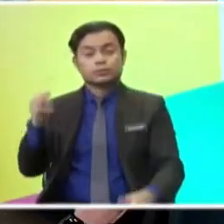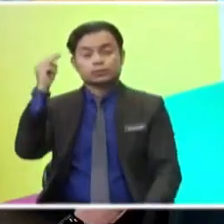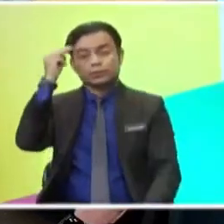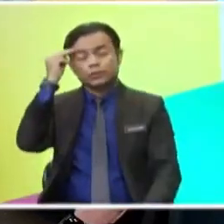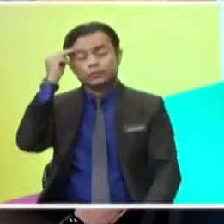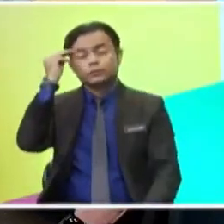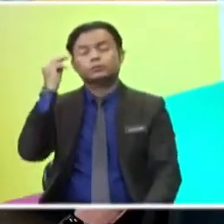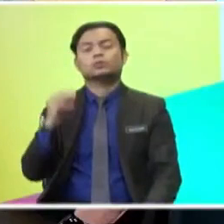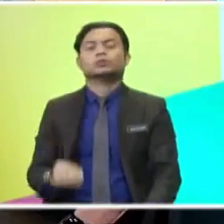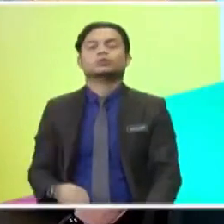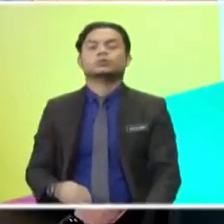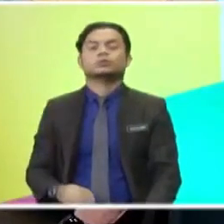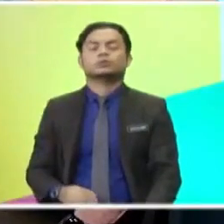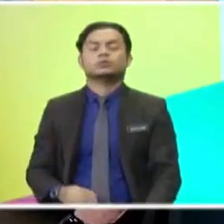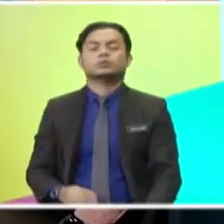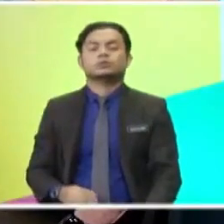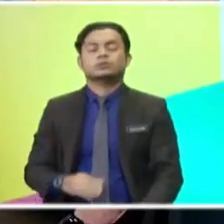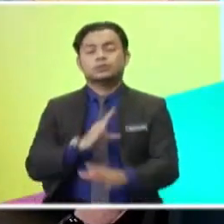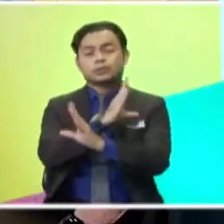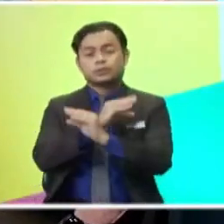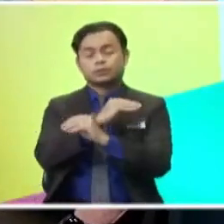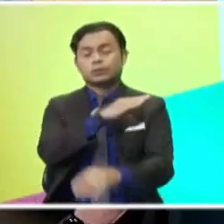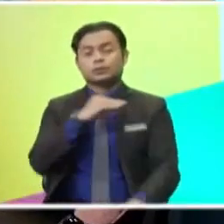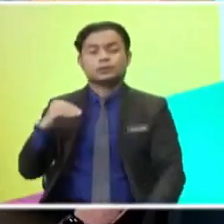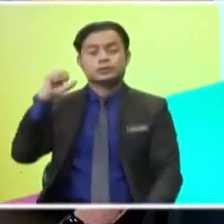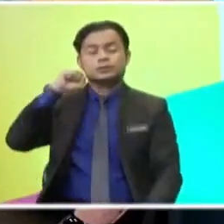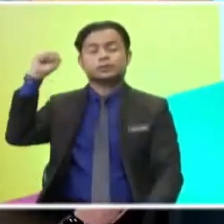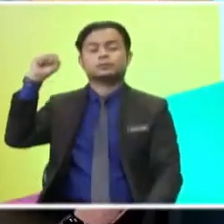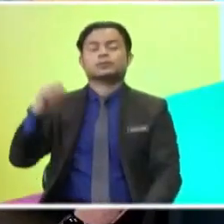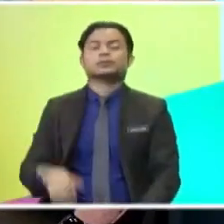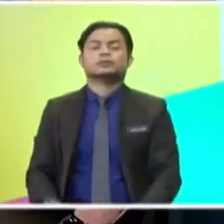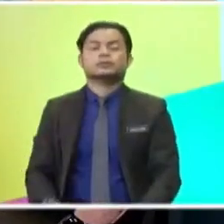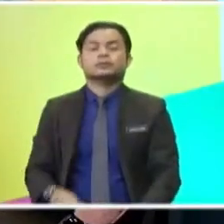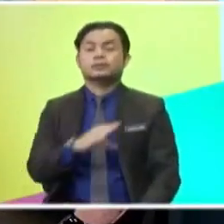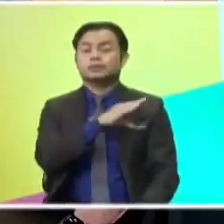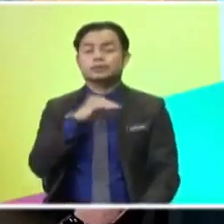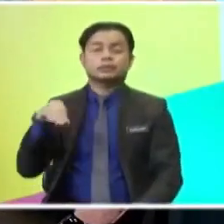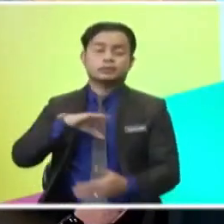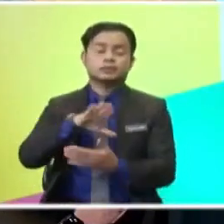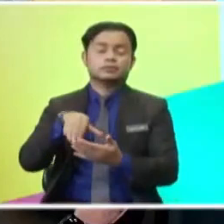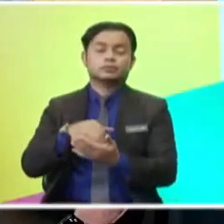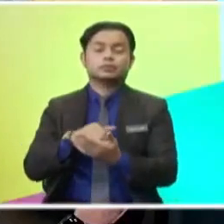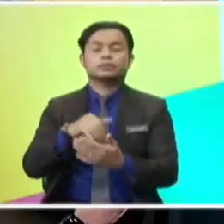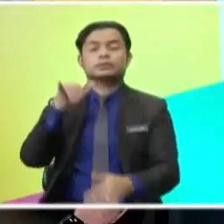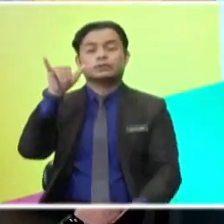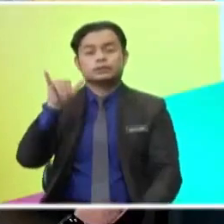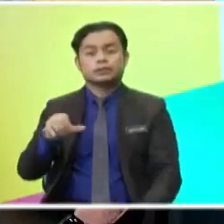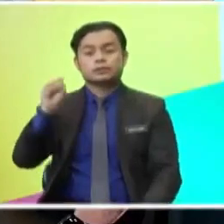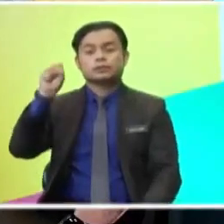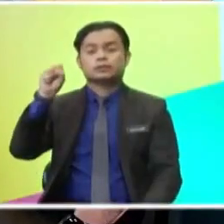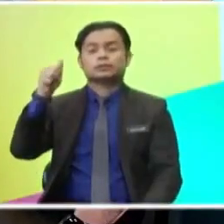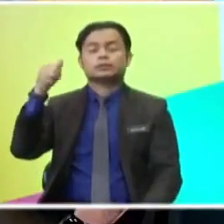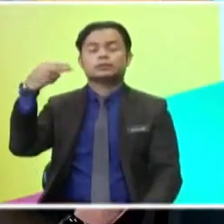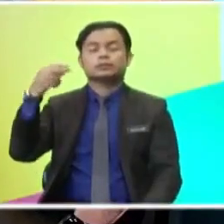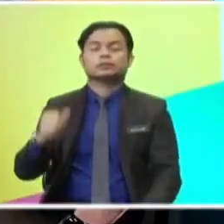dan kepentingan sah kaum lain. Ya, jadi kalau kata orang Melayu, kitalah, saya orang Melayu, ya, kaum bumi putra yang